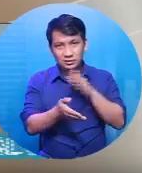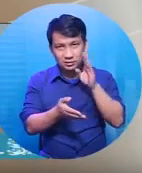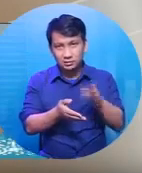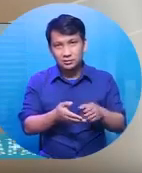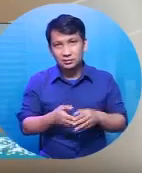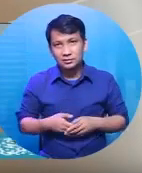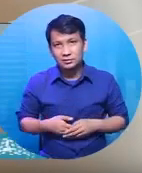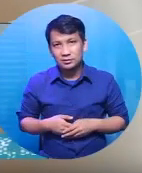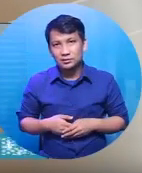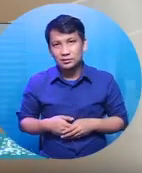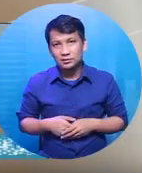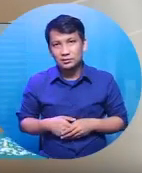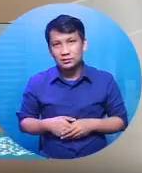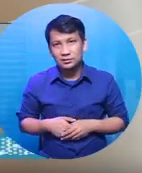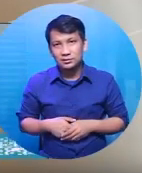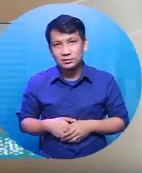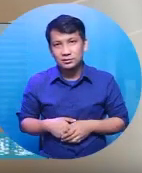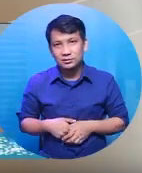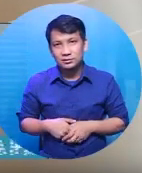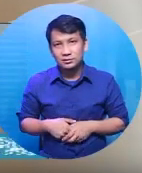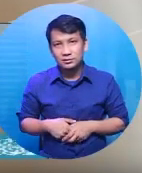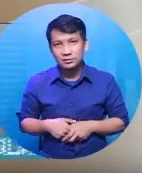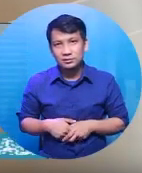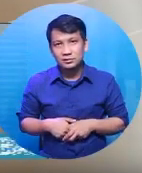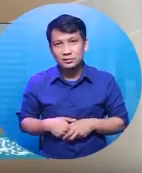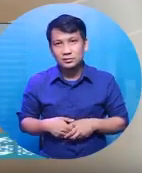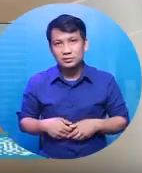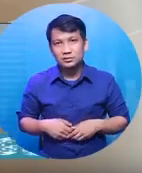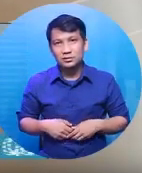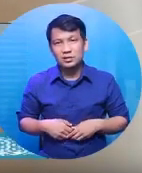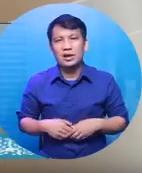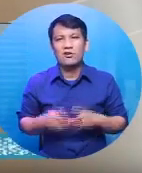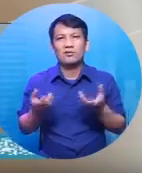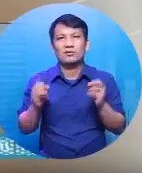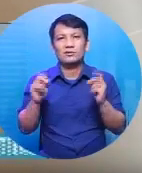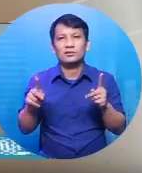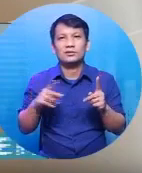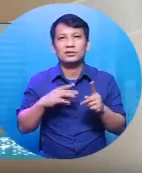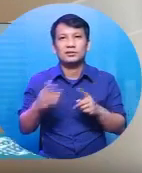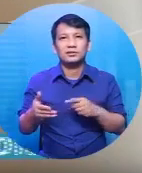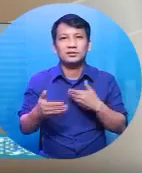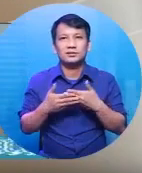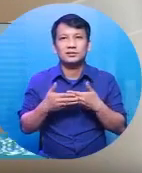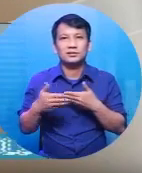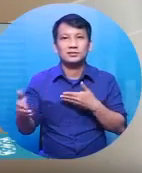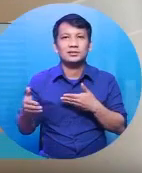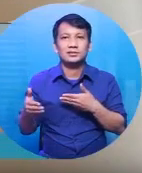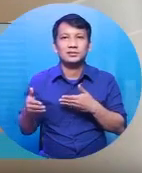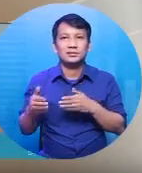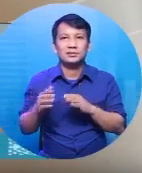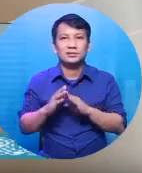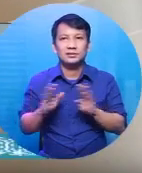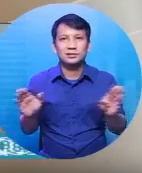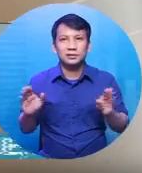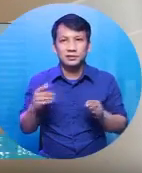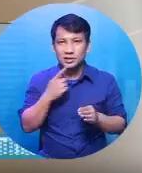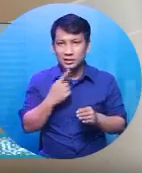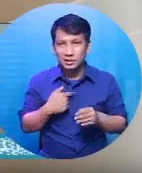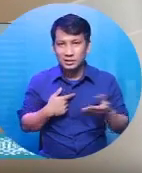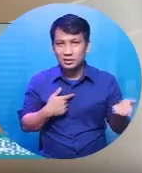sir, eh? Nay! Gusto talaga ni Tomboy, kapurang kami. Nay! Okay, ganito na lang. Nay, honest, magkano na